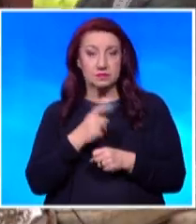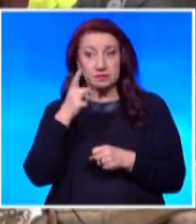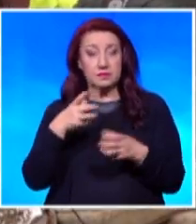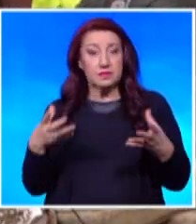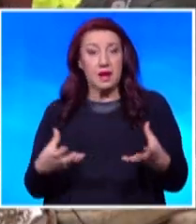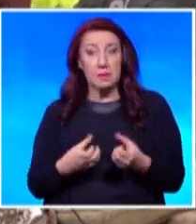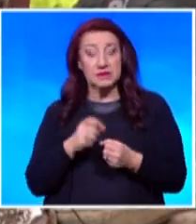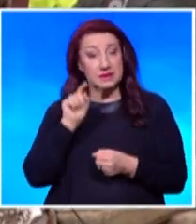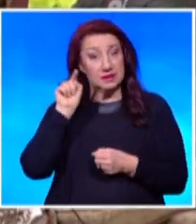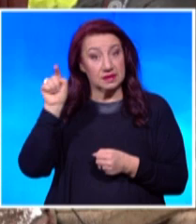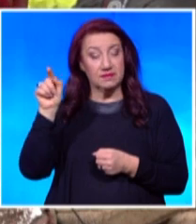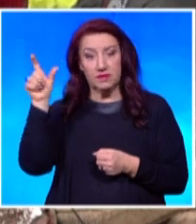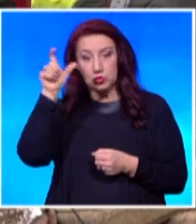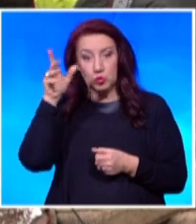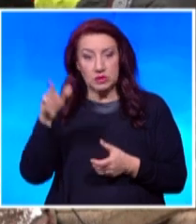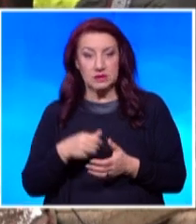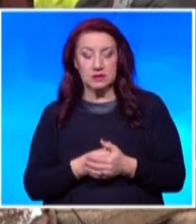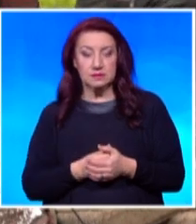там?